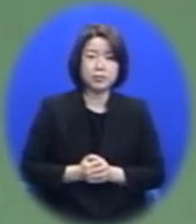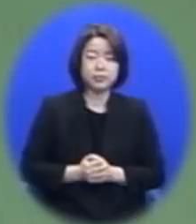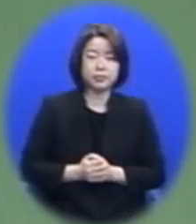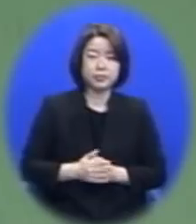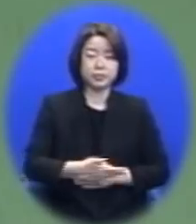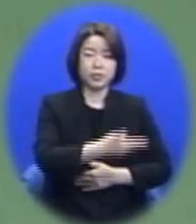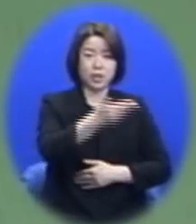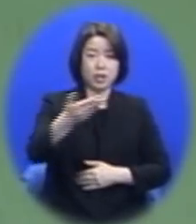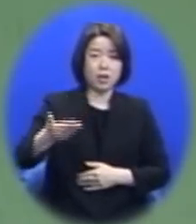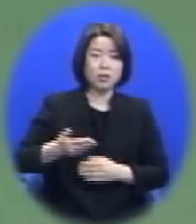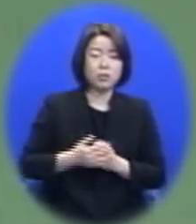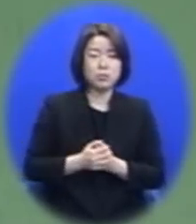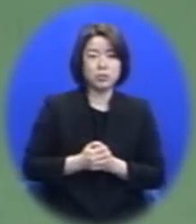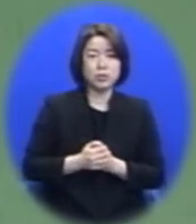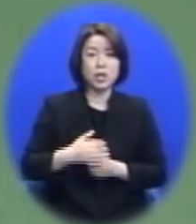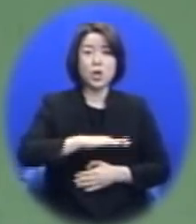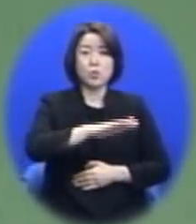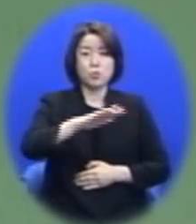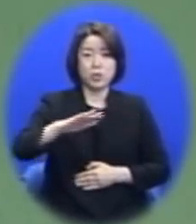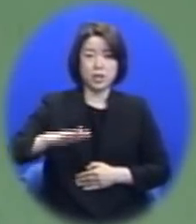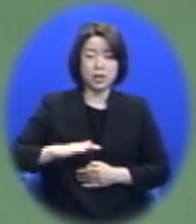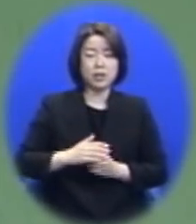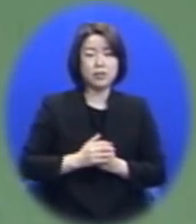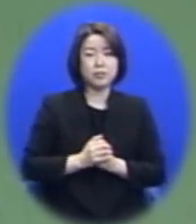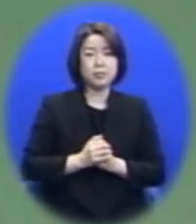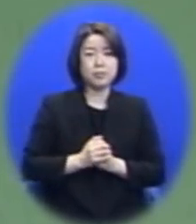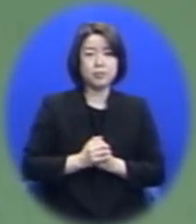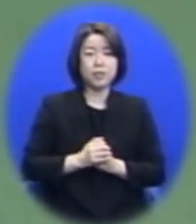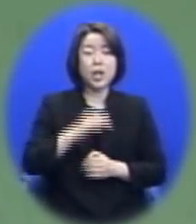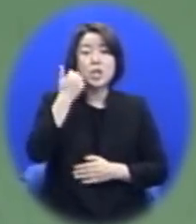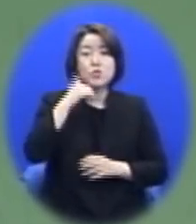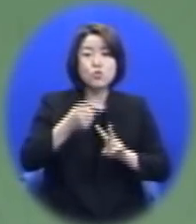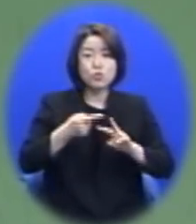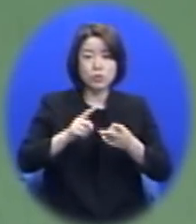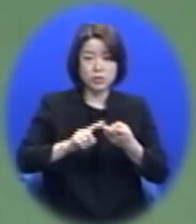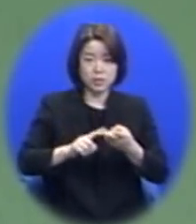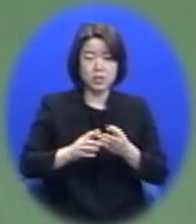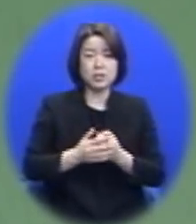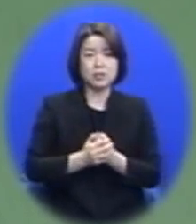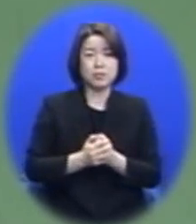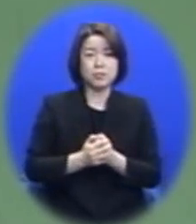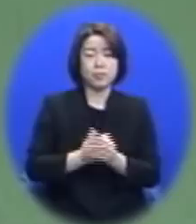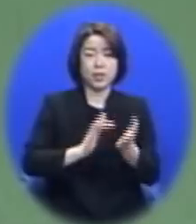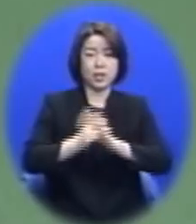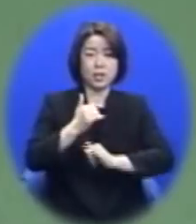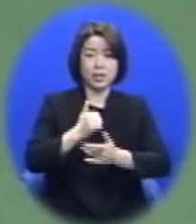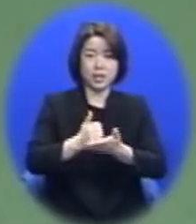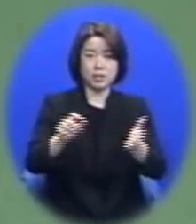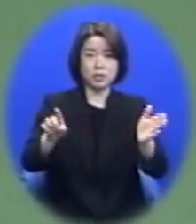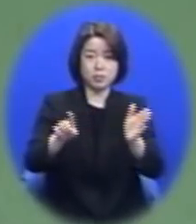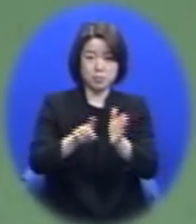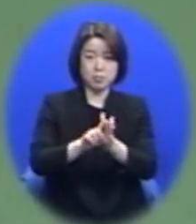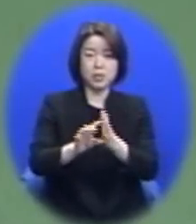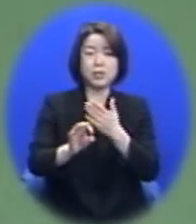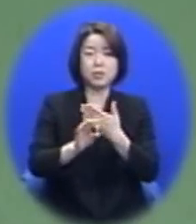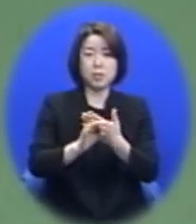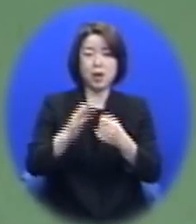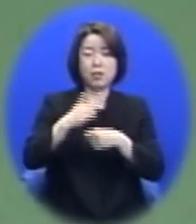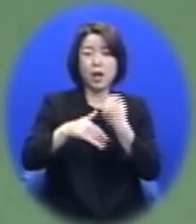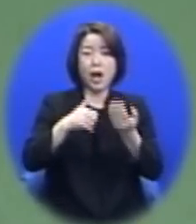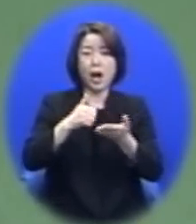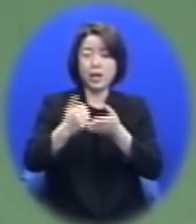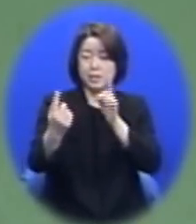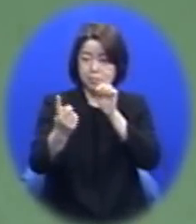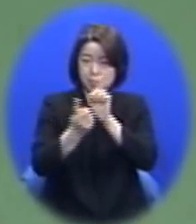여러분, 우리가 누구든지 예수를 믿으면 하나님을 만날 수